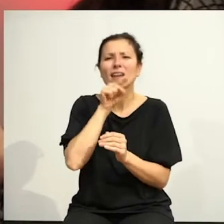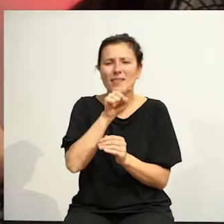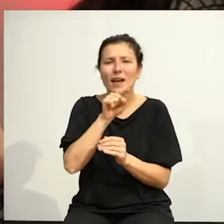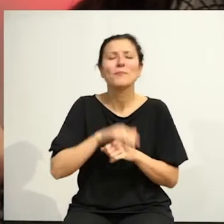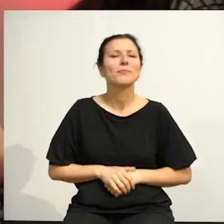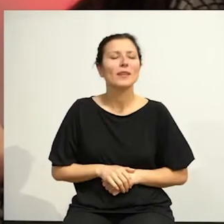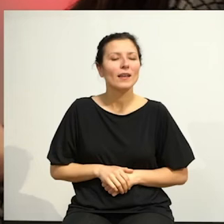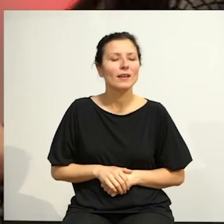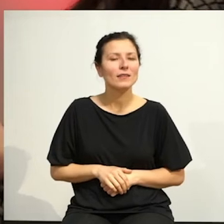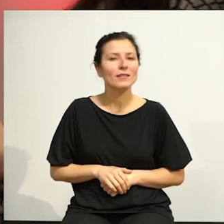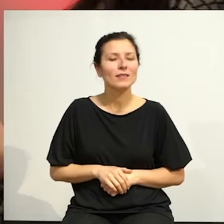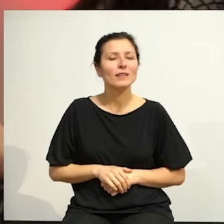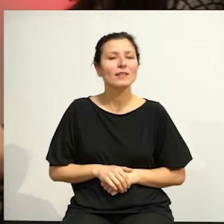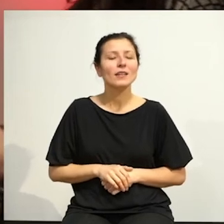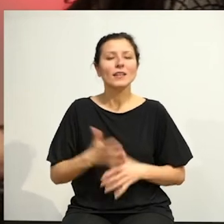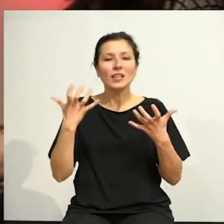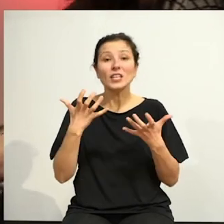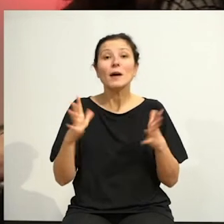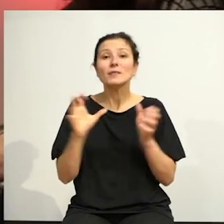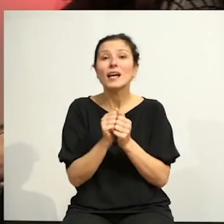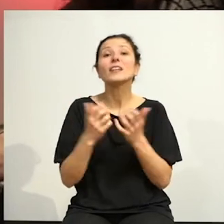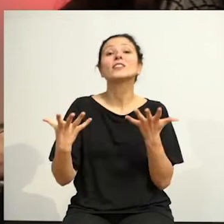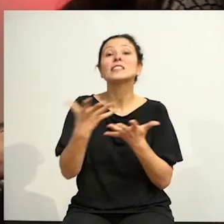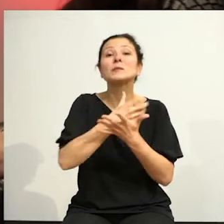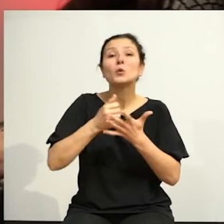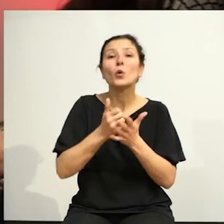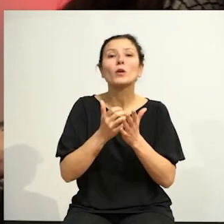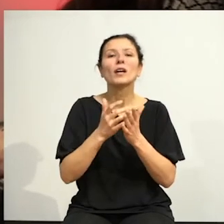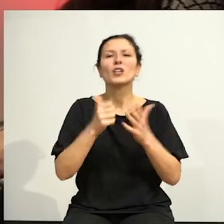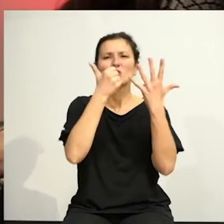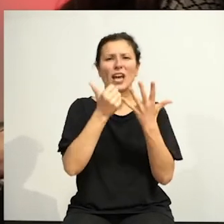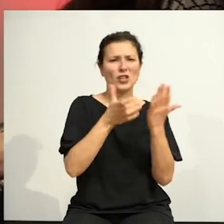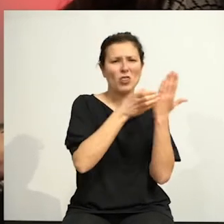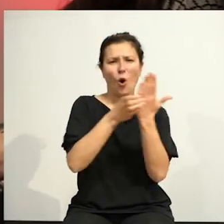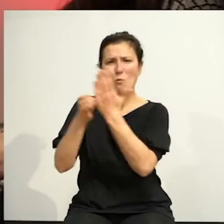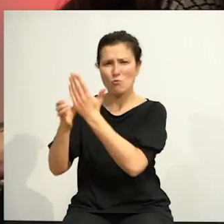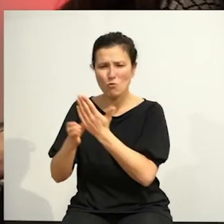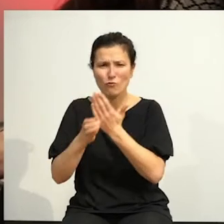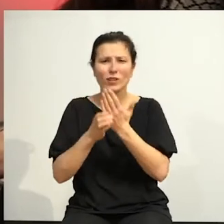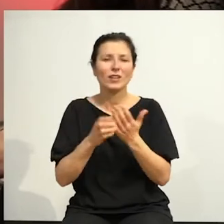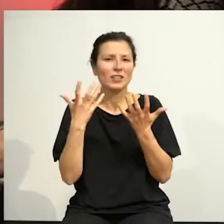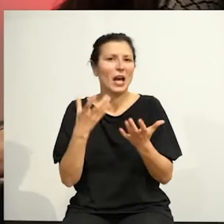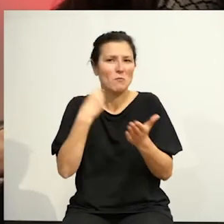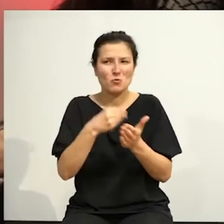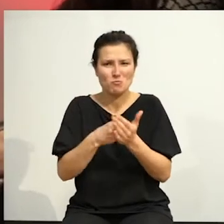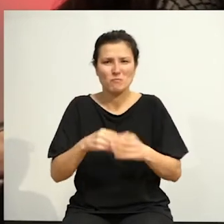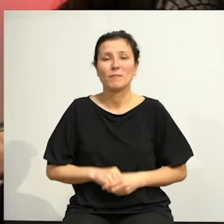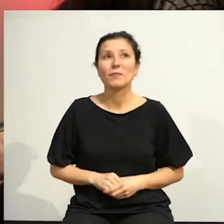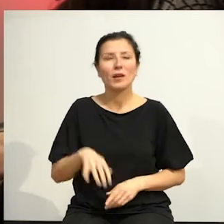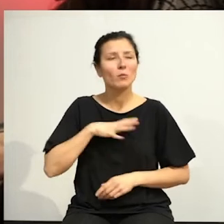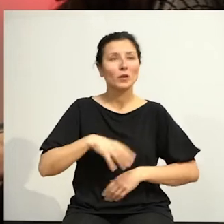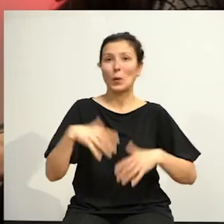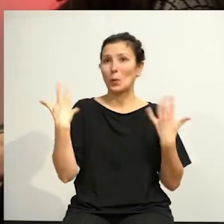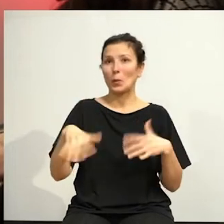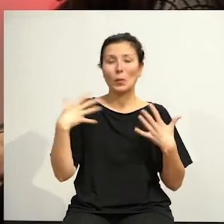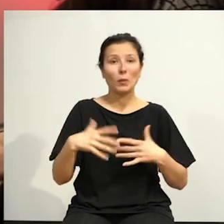z lat 60. Taki zbiór pism wszystkich 6 tomów kupiłam. I wiem, że było to dla mnie tak epokowe